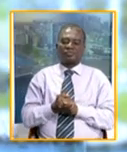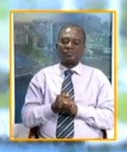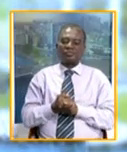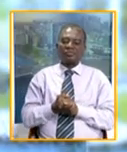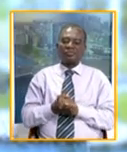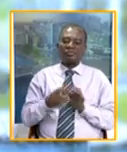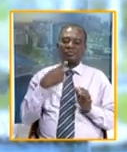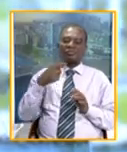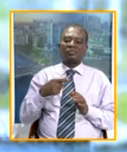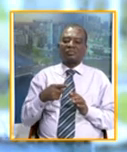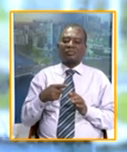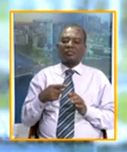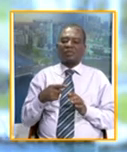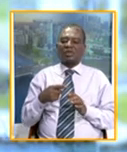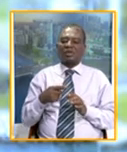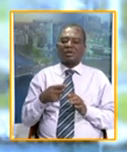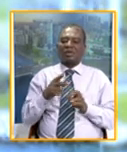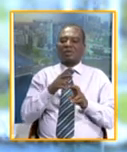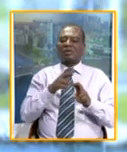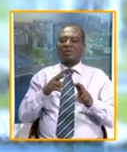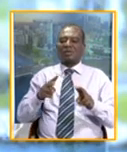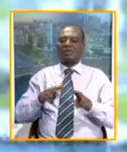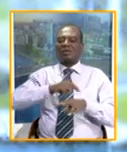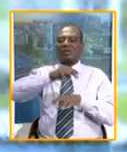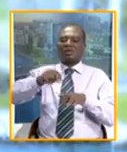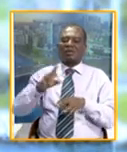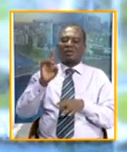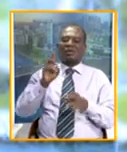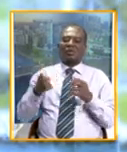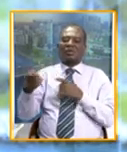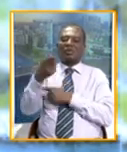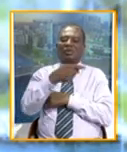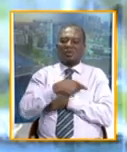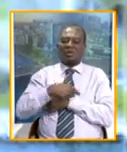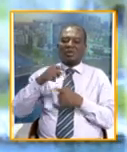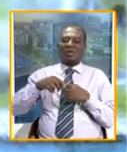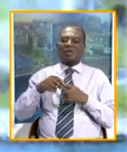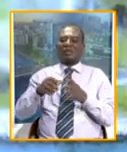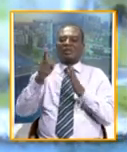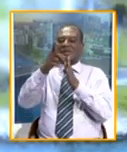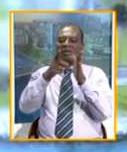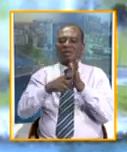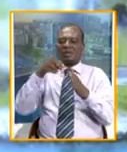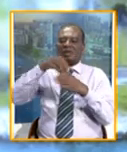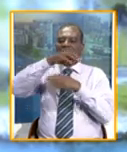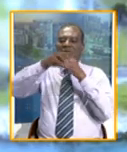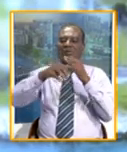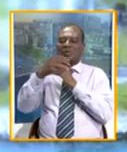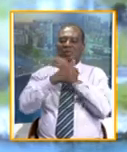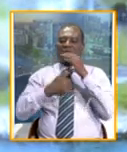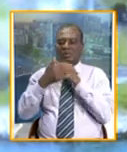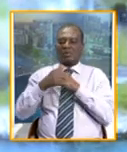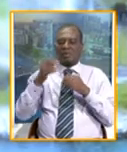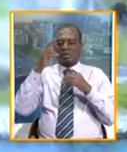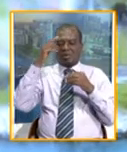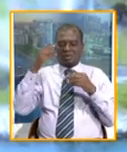Rappelons qu'un deuil national de 8 jours du 12 au 19 mars prochain a été décrété dans tout le pays en mémoire du Premier